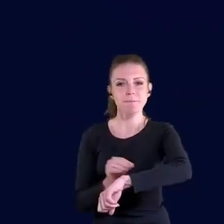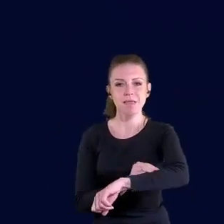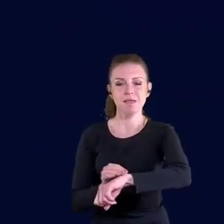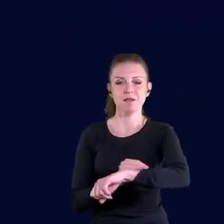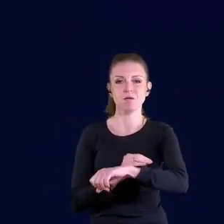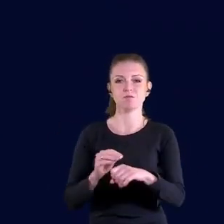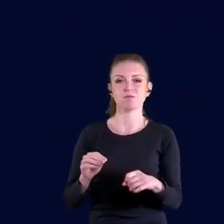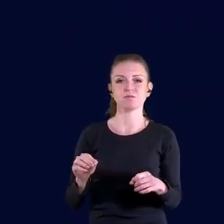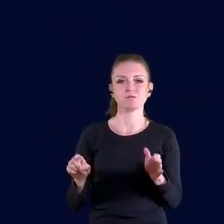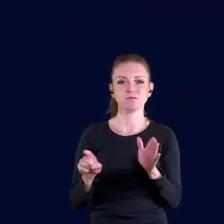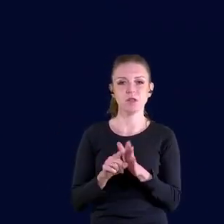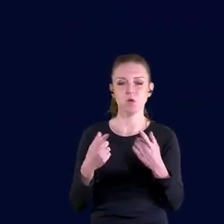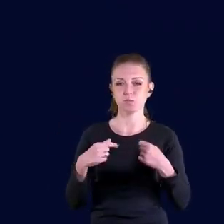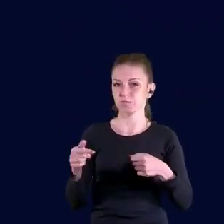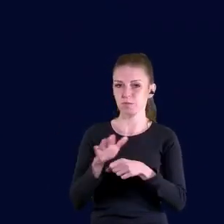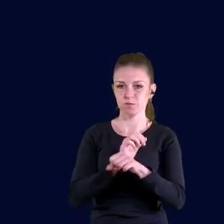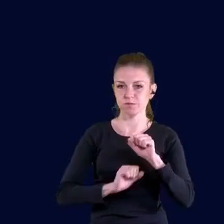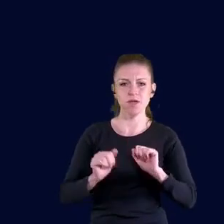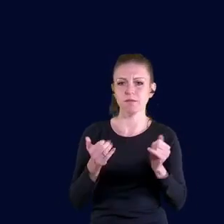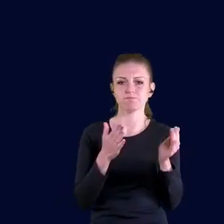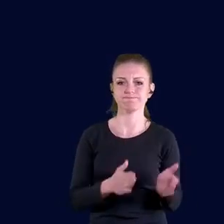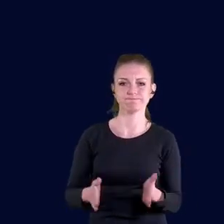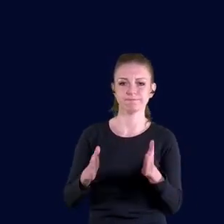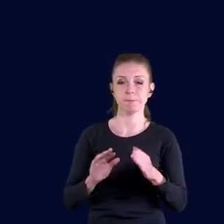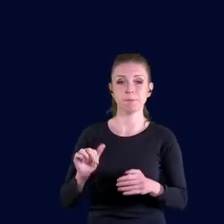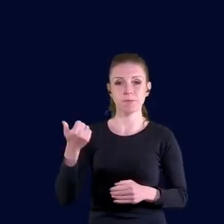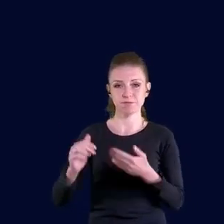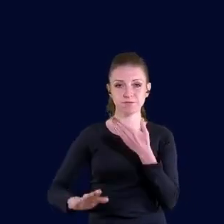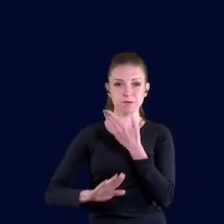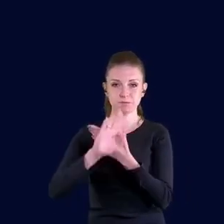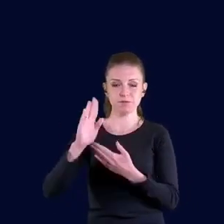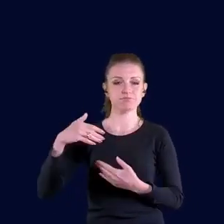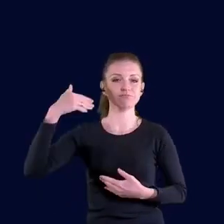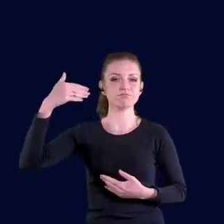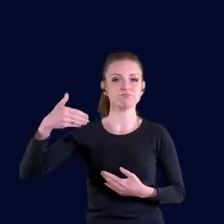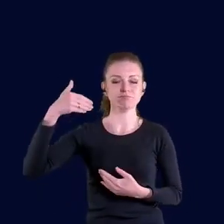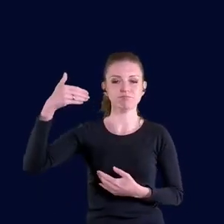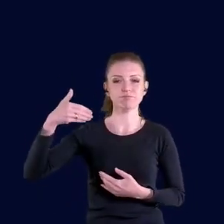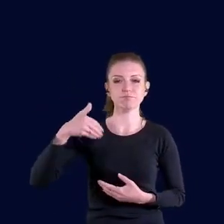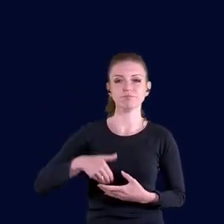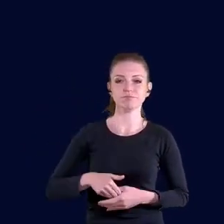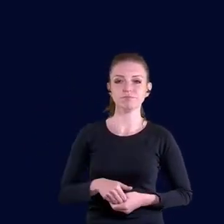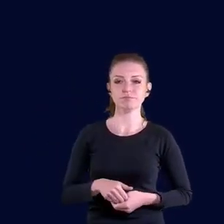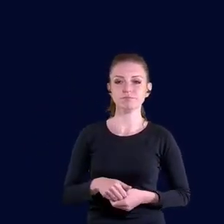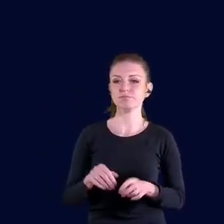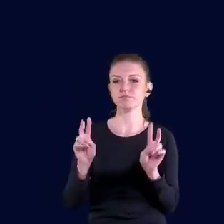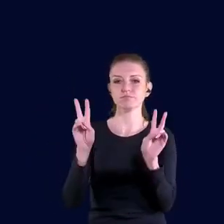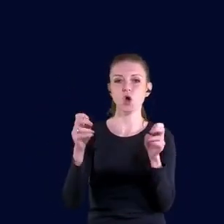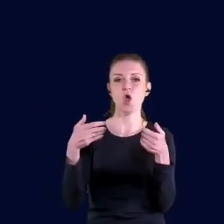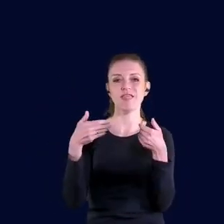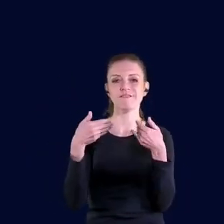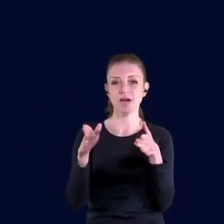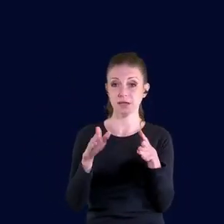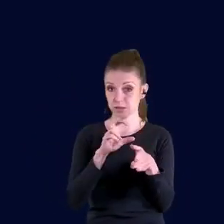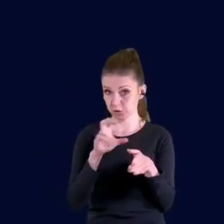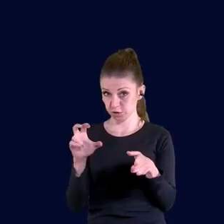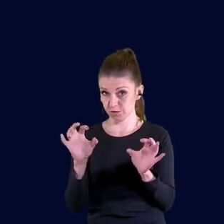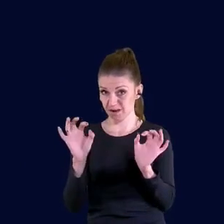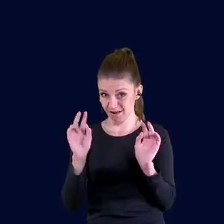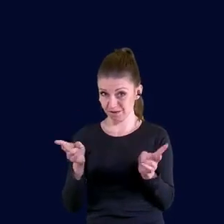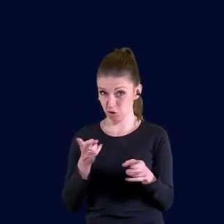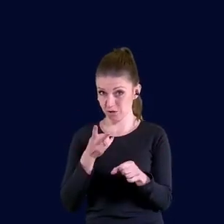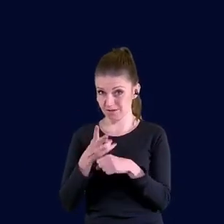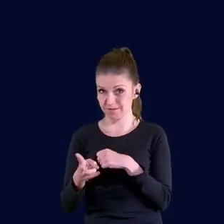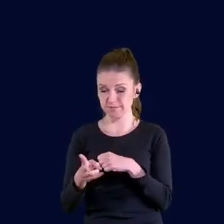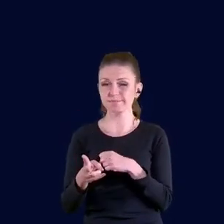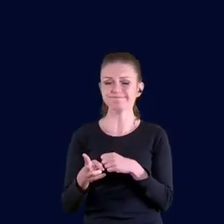osób niepełnosprawnych i pierwsze wystąpienie w pod tytułem otwarty ale czy dostępny o